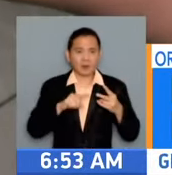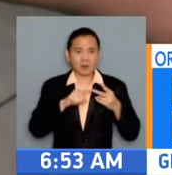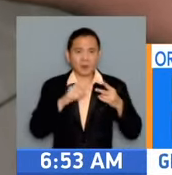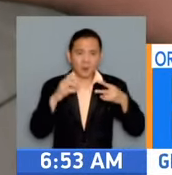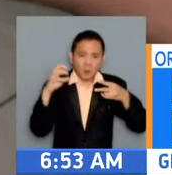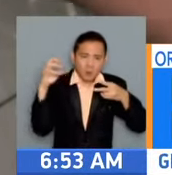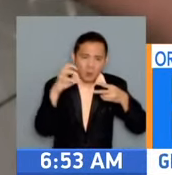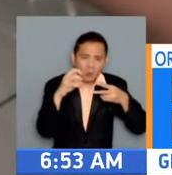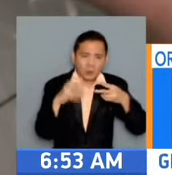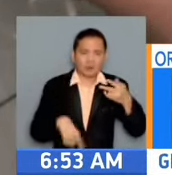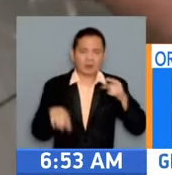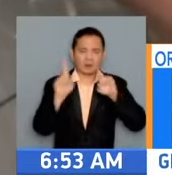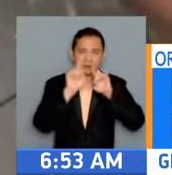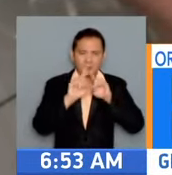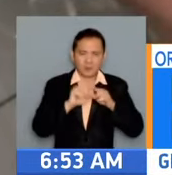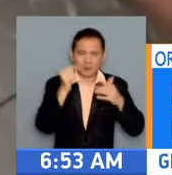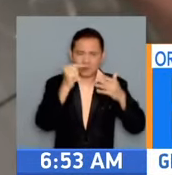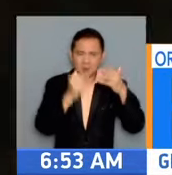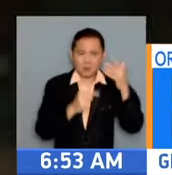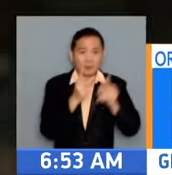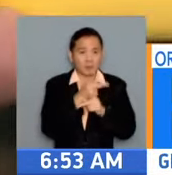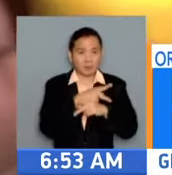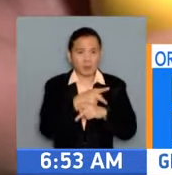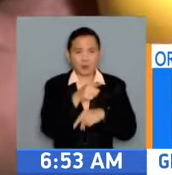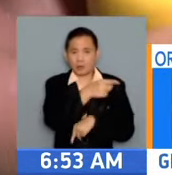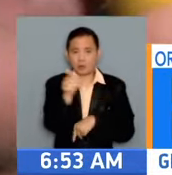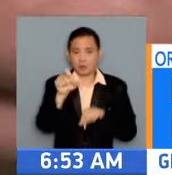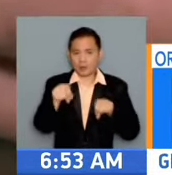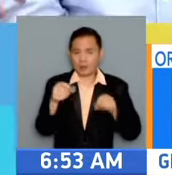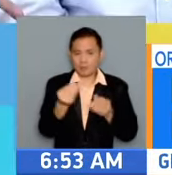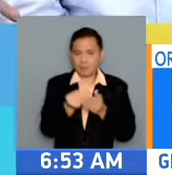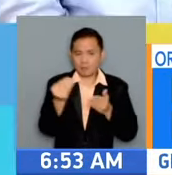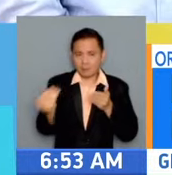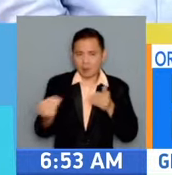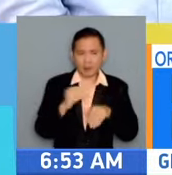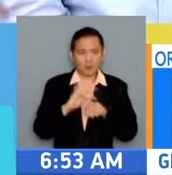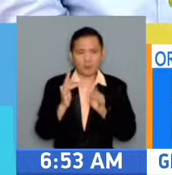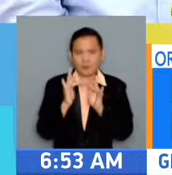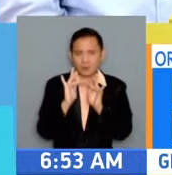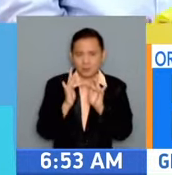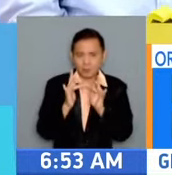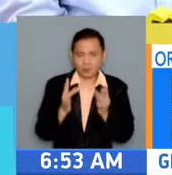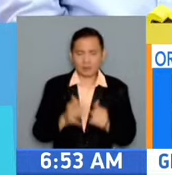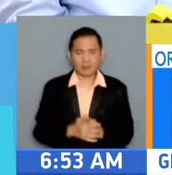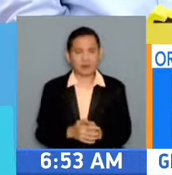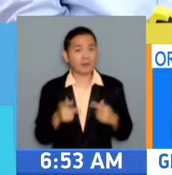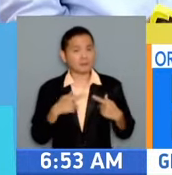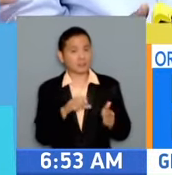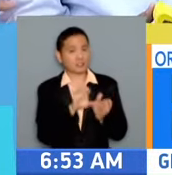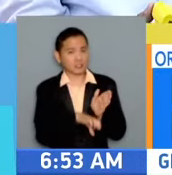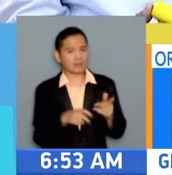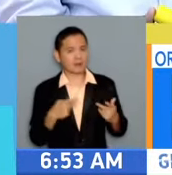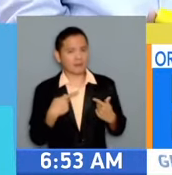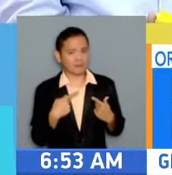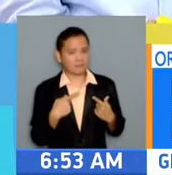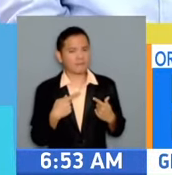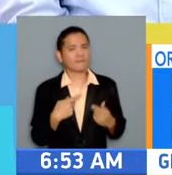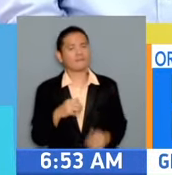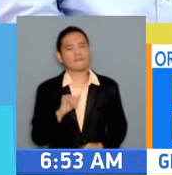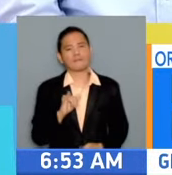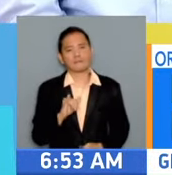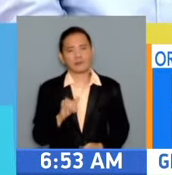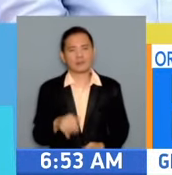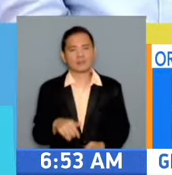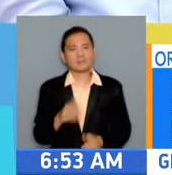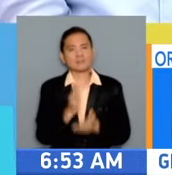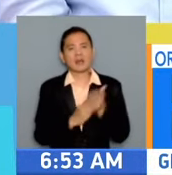produkto. Pwede nyo na rin makuha online. Kung medyo namamahal lang kayo. May mga mura naman dyan. Ilalagay mo lang naman sa mga corner yan, mga table, di ba? Basta sa lahat